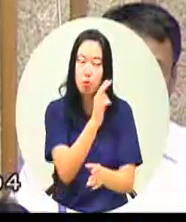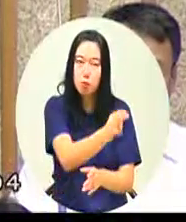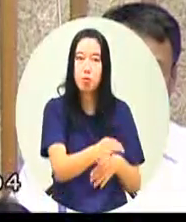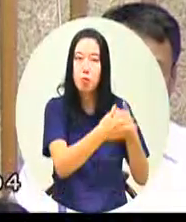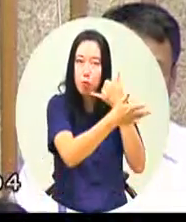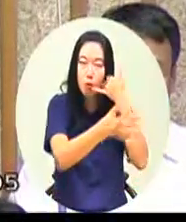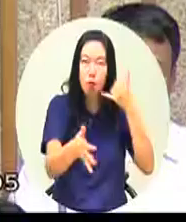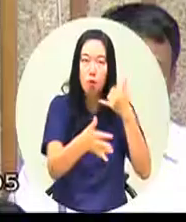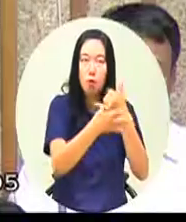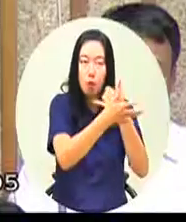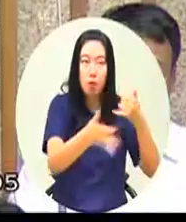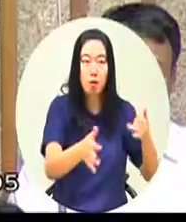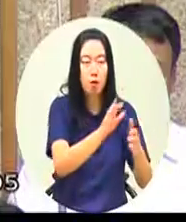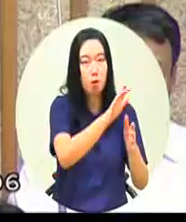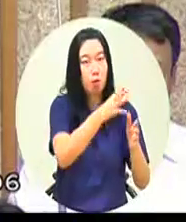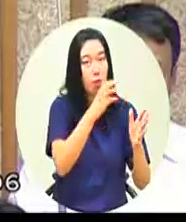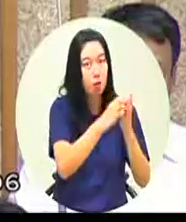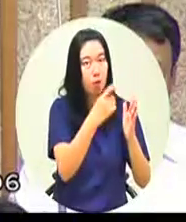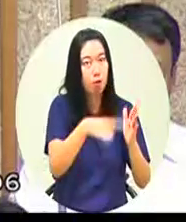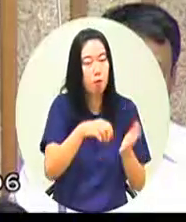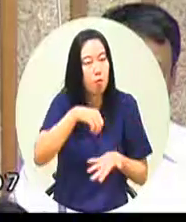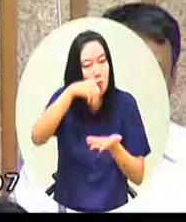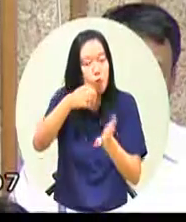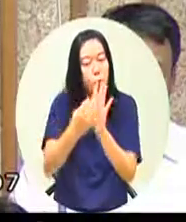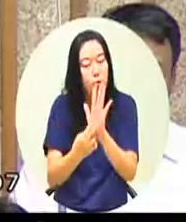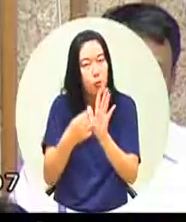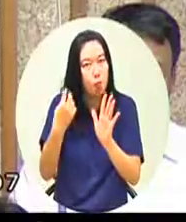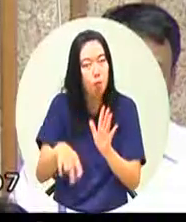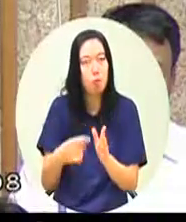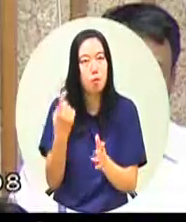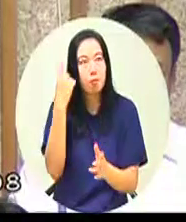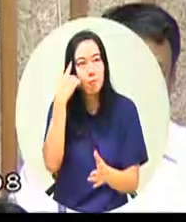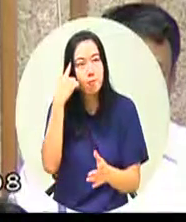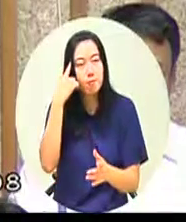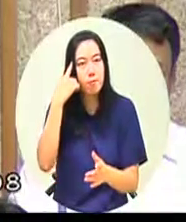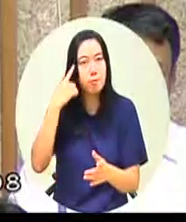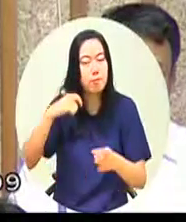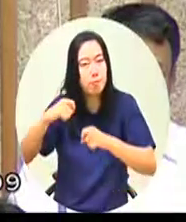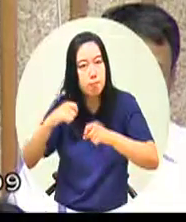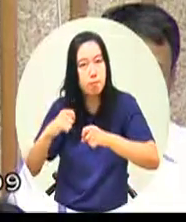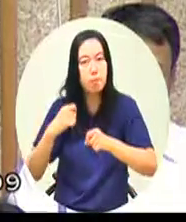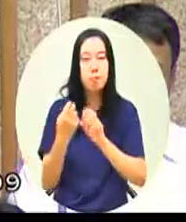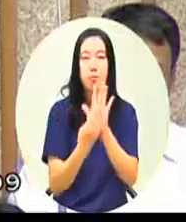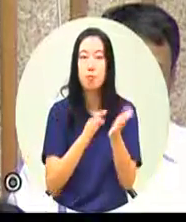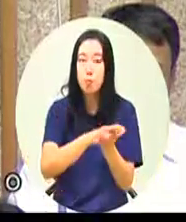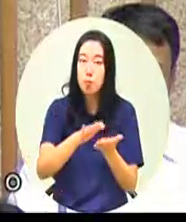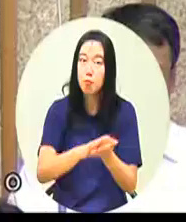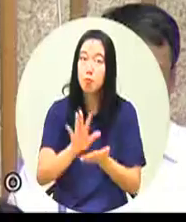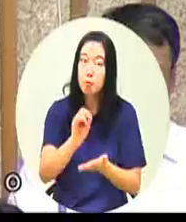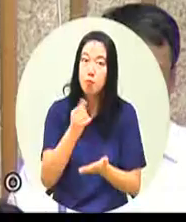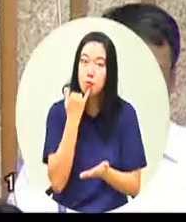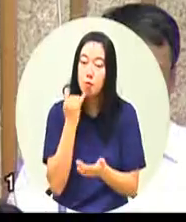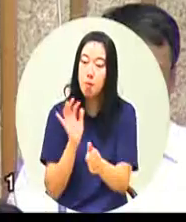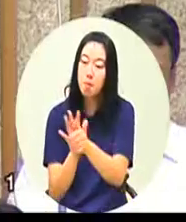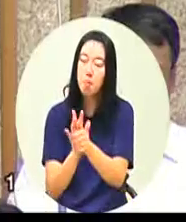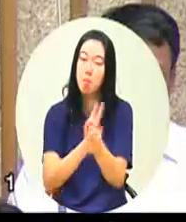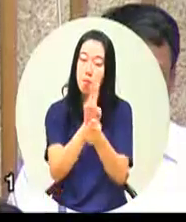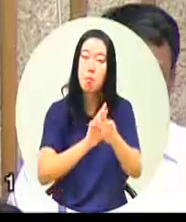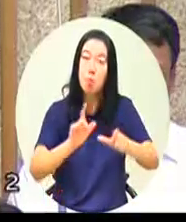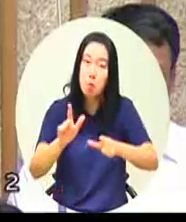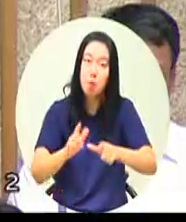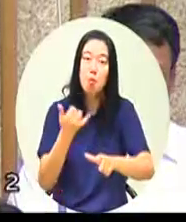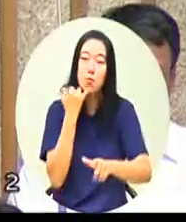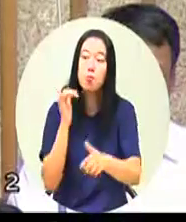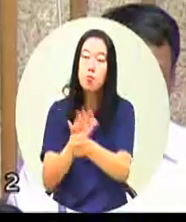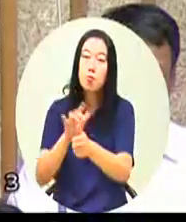个说明，然后就是说看是不是能够寻求有一个解决的空间，让整个相关林园地区的繁养养殖业者可